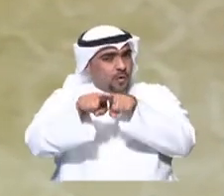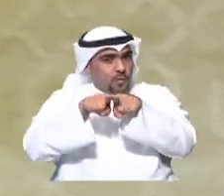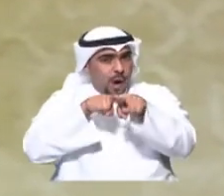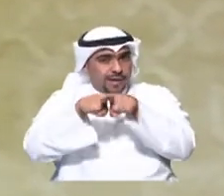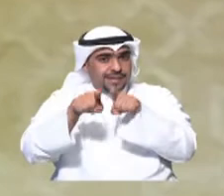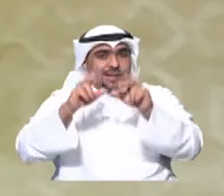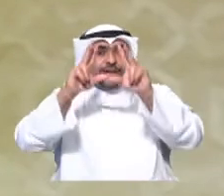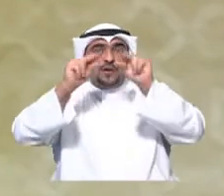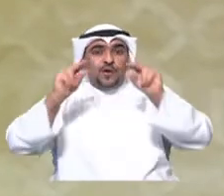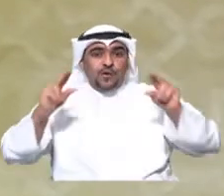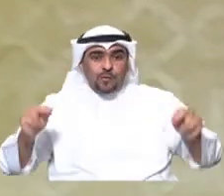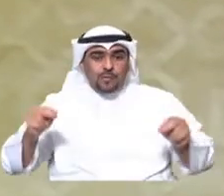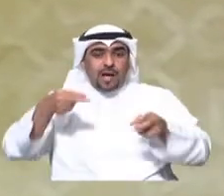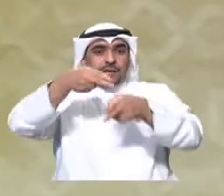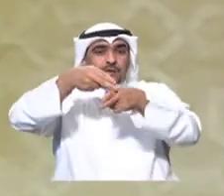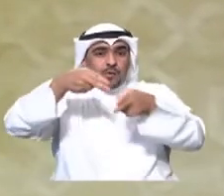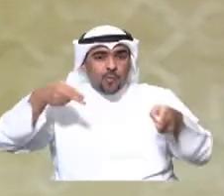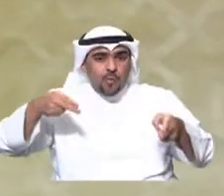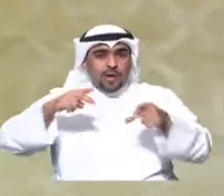ومن التعاون